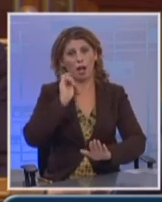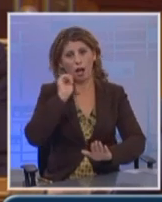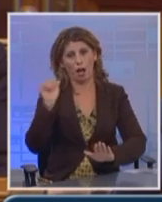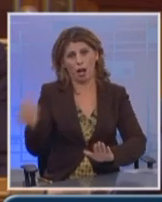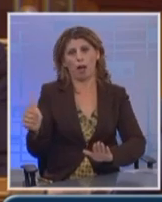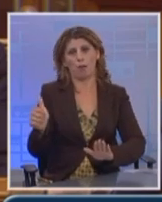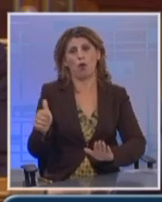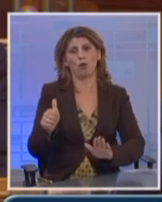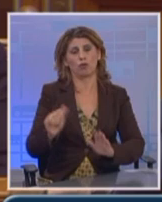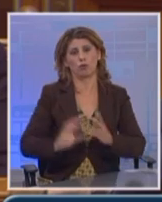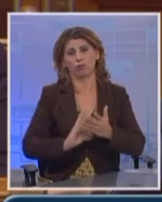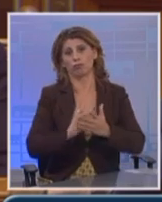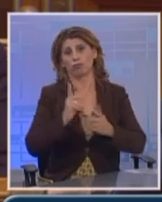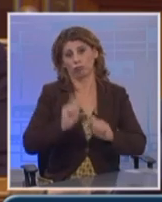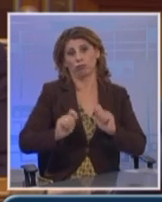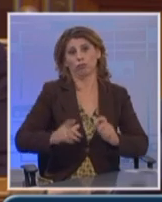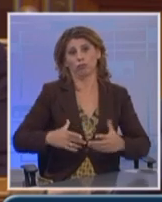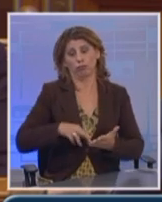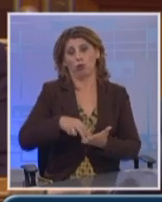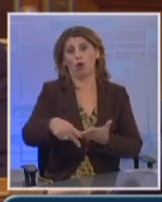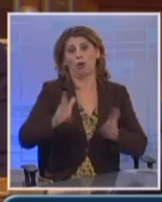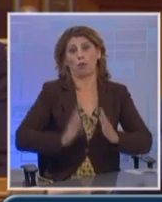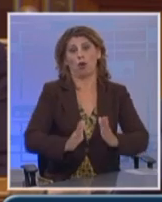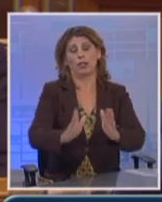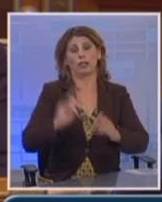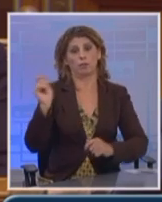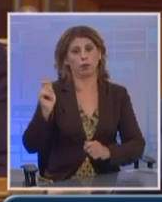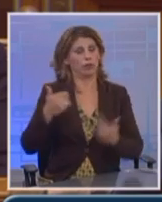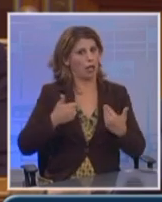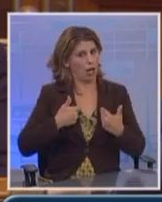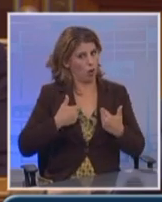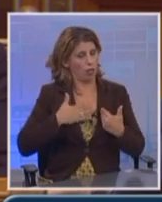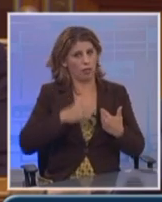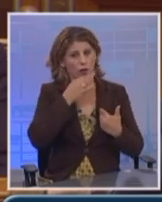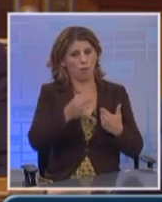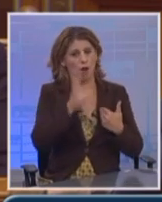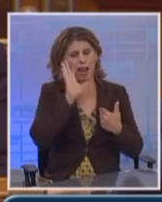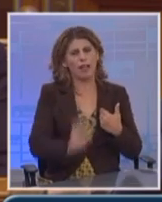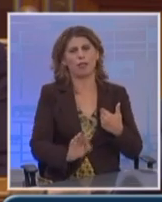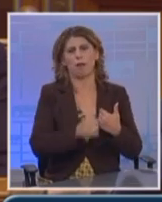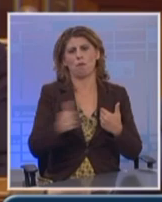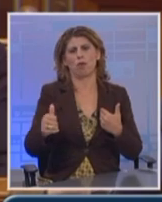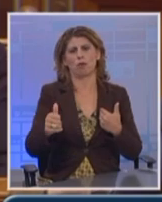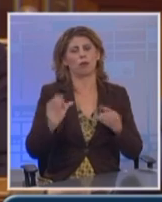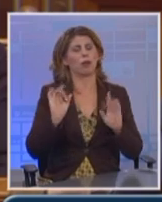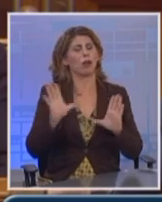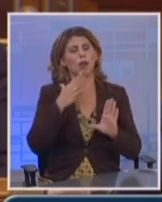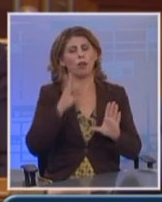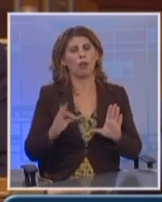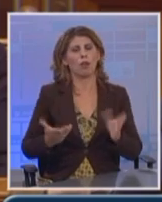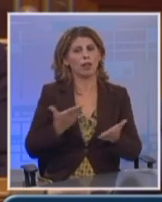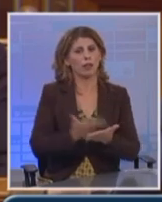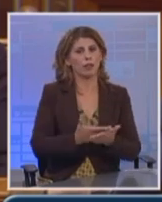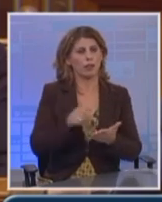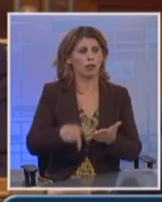άλλα. Και εγώ λοιπόν θα ήθελα εδώ να πω την αλήθεια και μόνο. Για κανένα λόγο δεν καταθέτω αυτό που